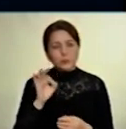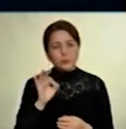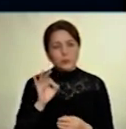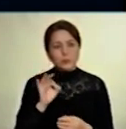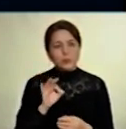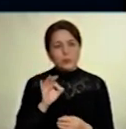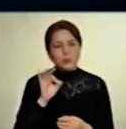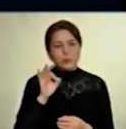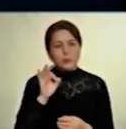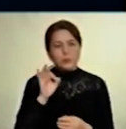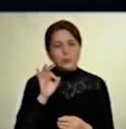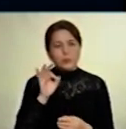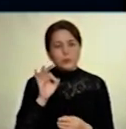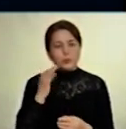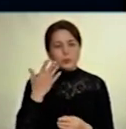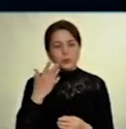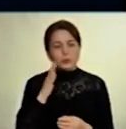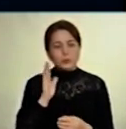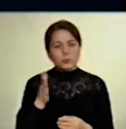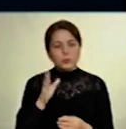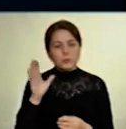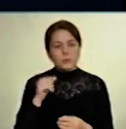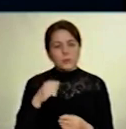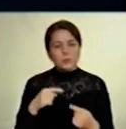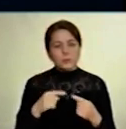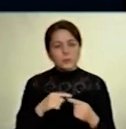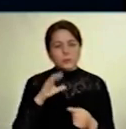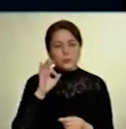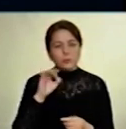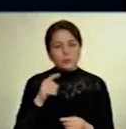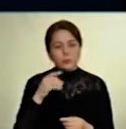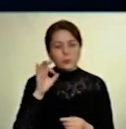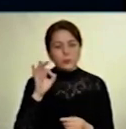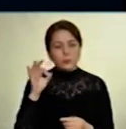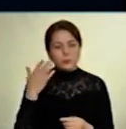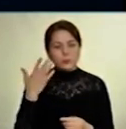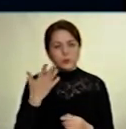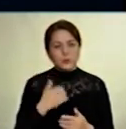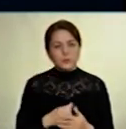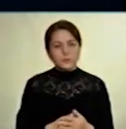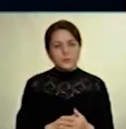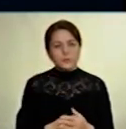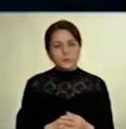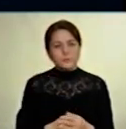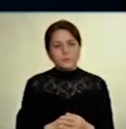0.1000dan 5 va albatta 0.1000dan 5